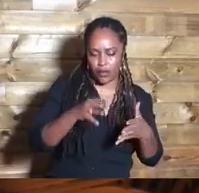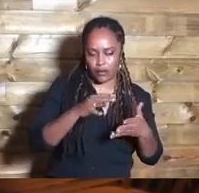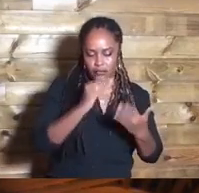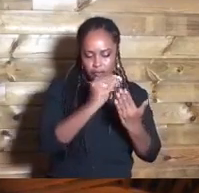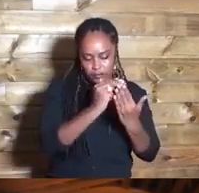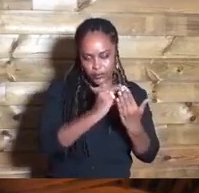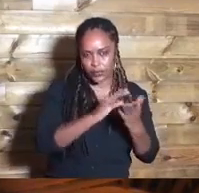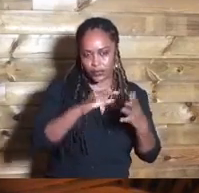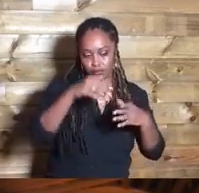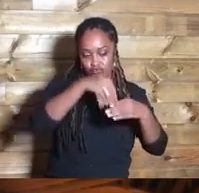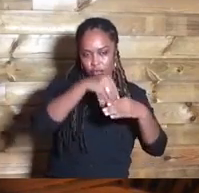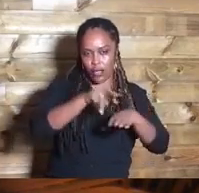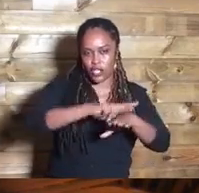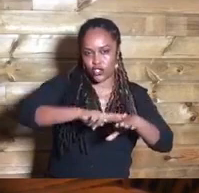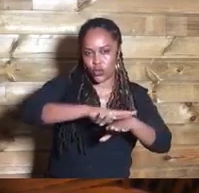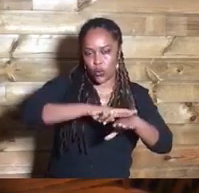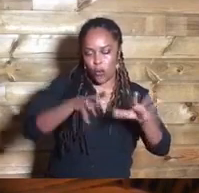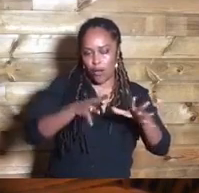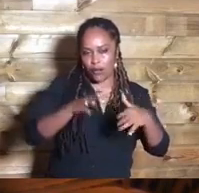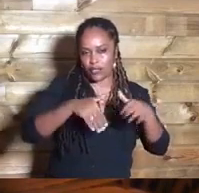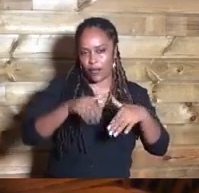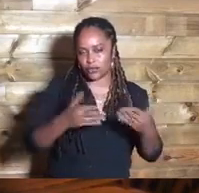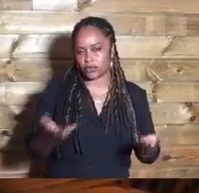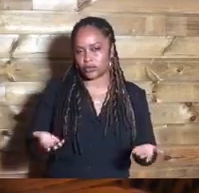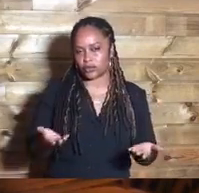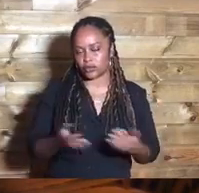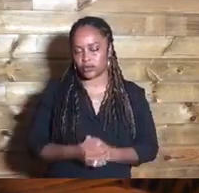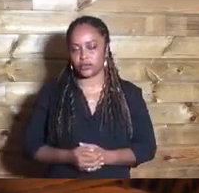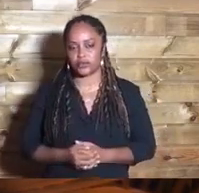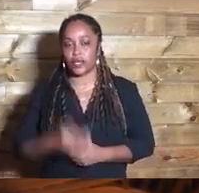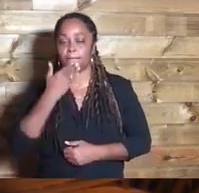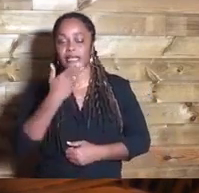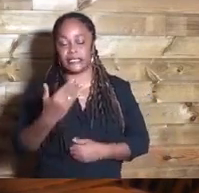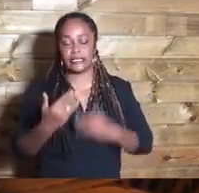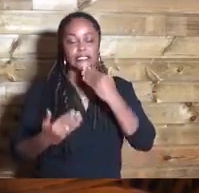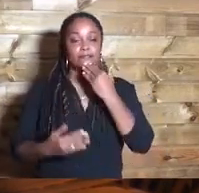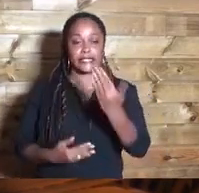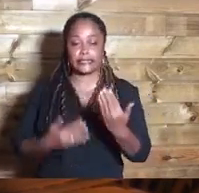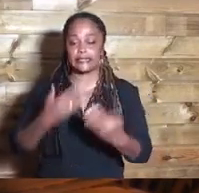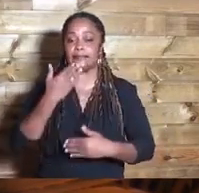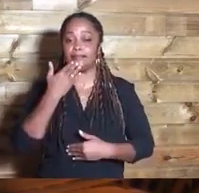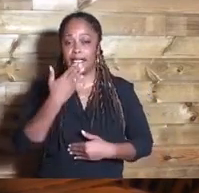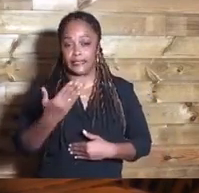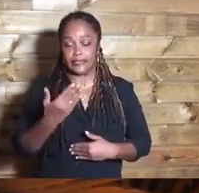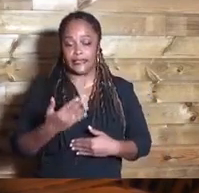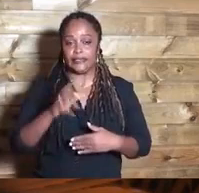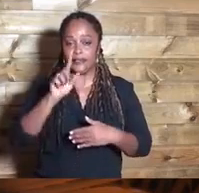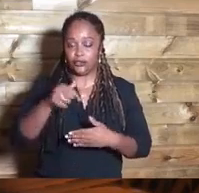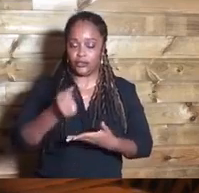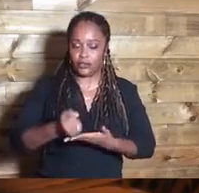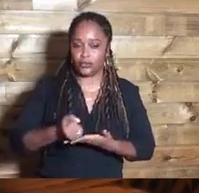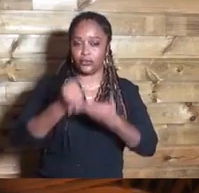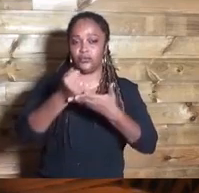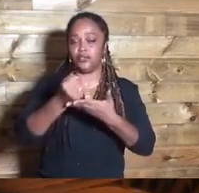région. Alors, merci, merci, et soutien très fort à